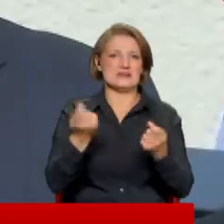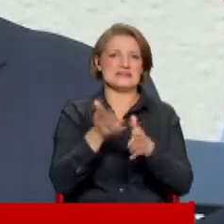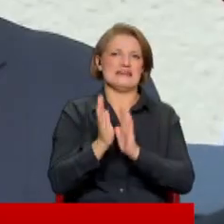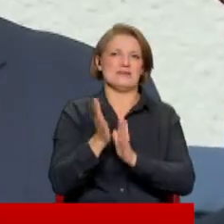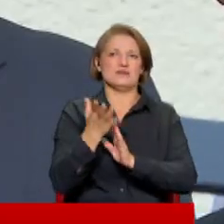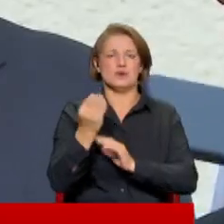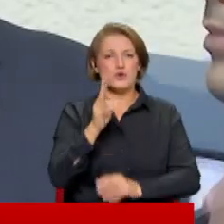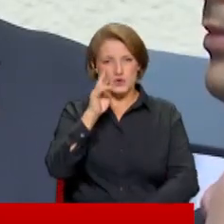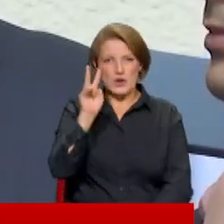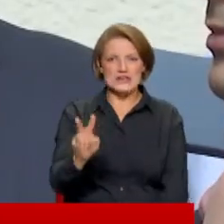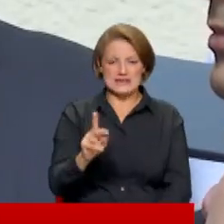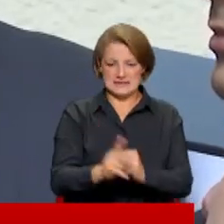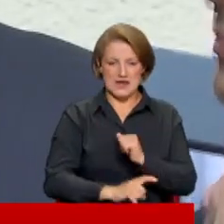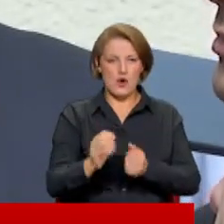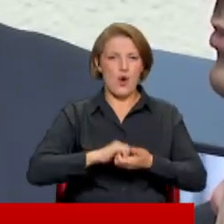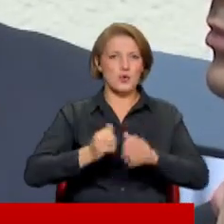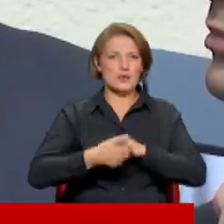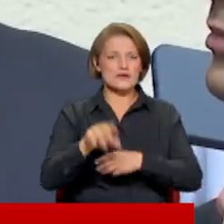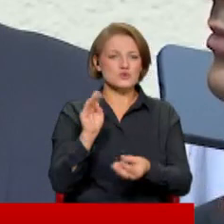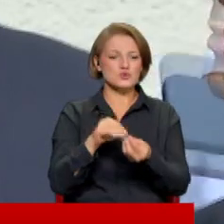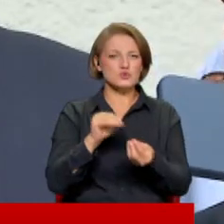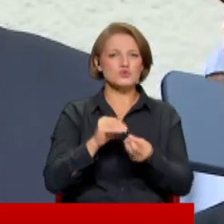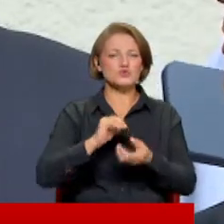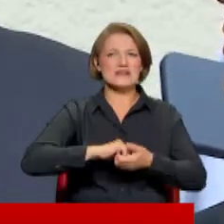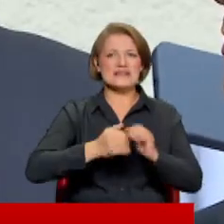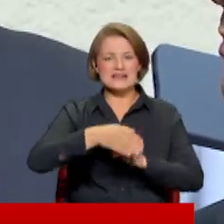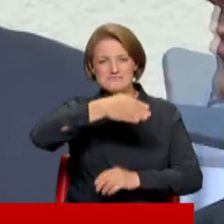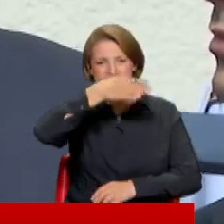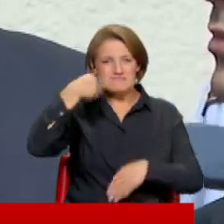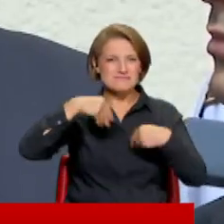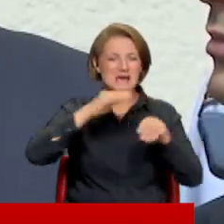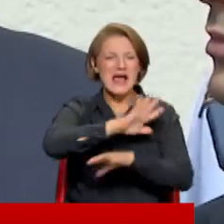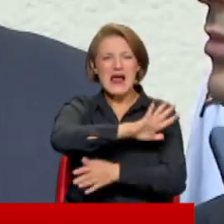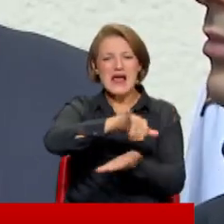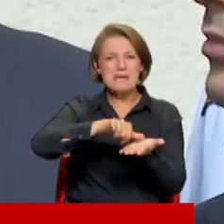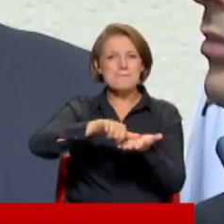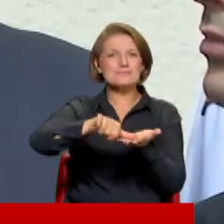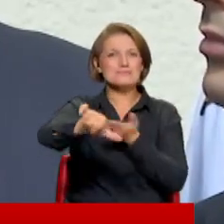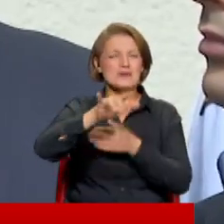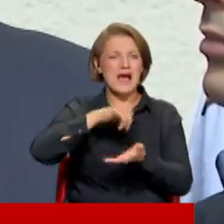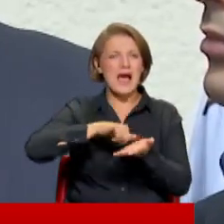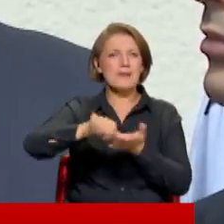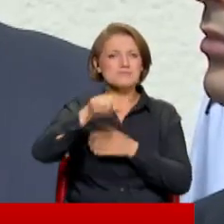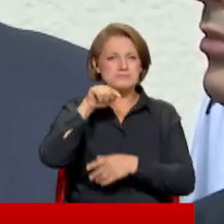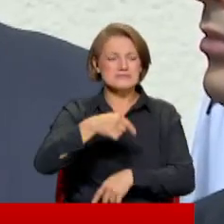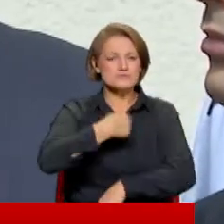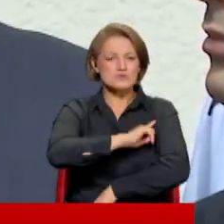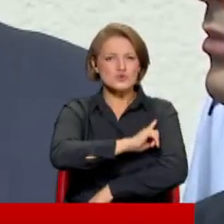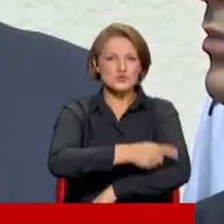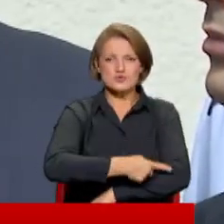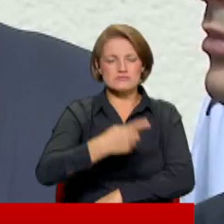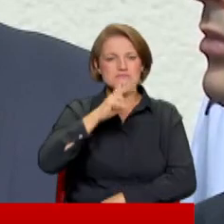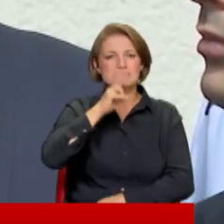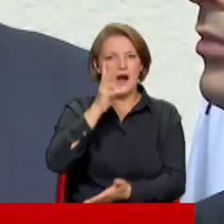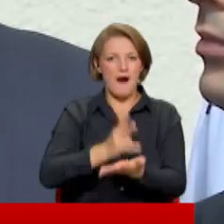bildirdi. Göreceksiniz terör örgütlerinin, suç çetelerinin, zehir tacirlerinin hepsinin ama hepsinden bizim gücümüz,